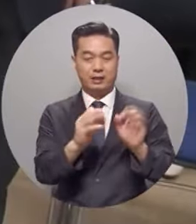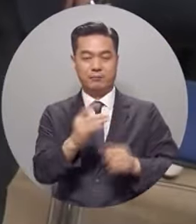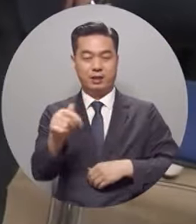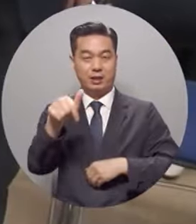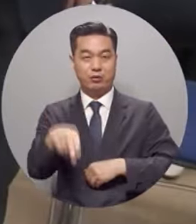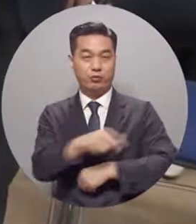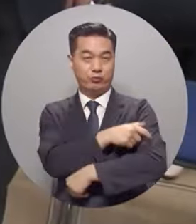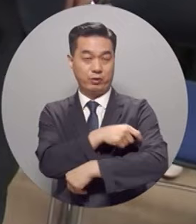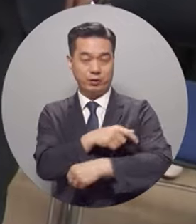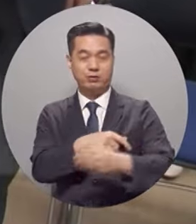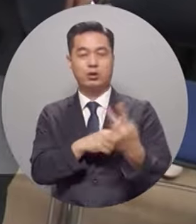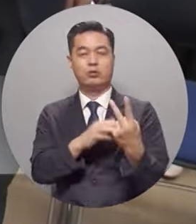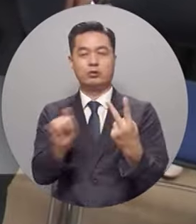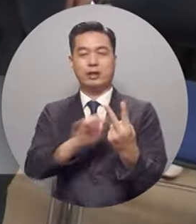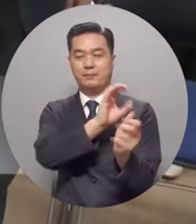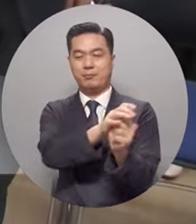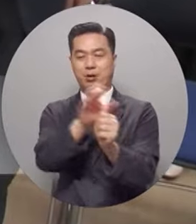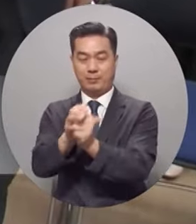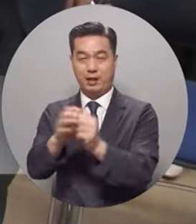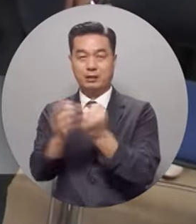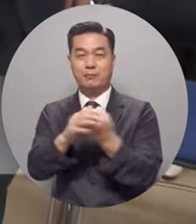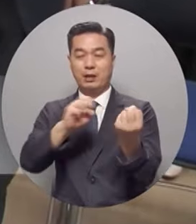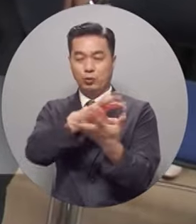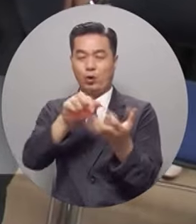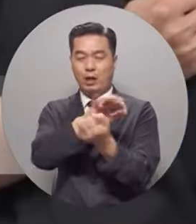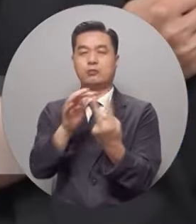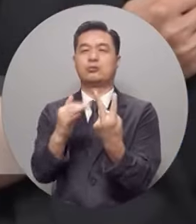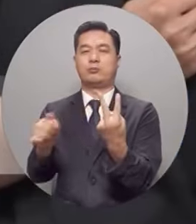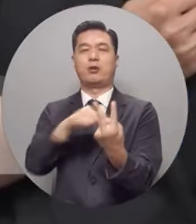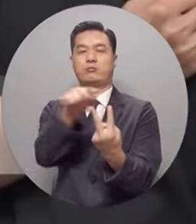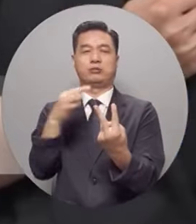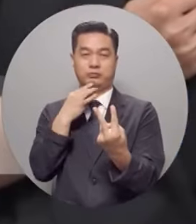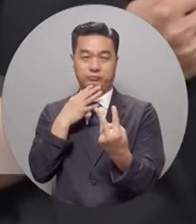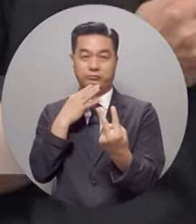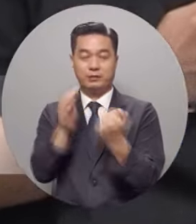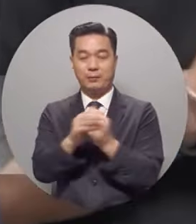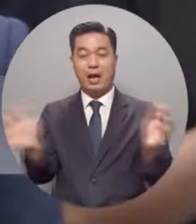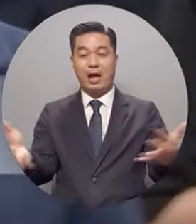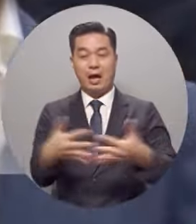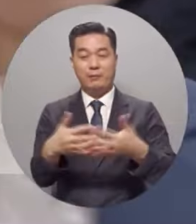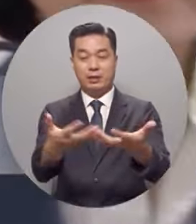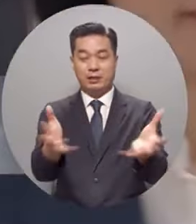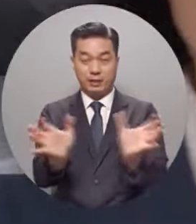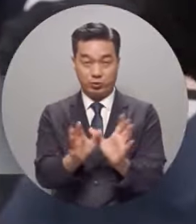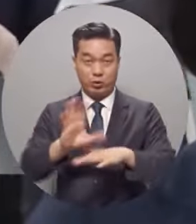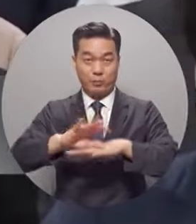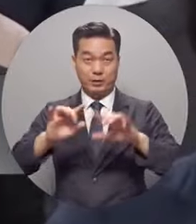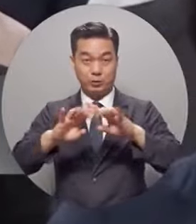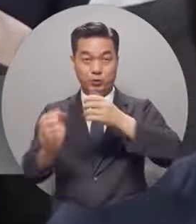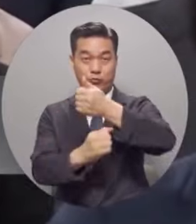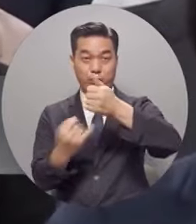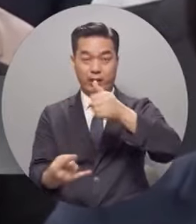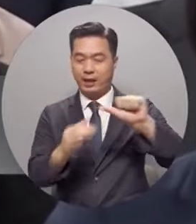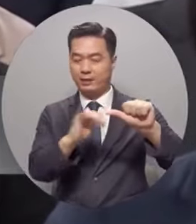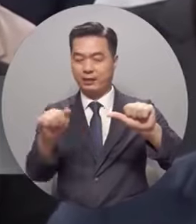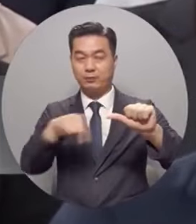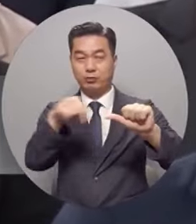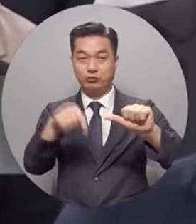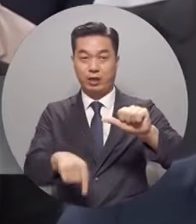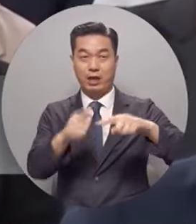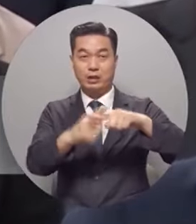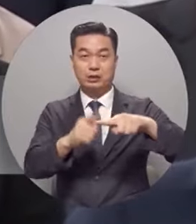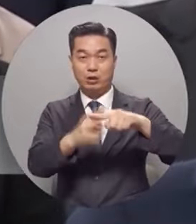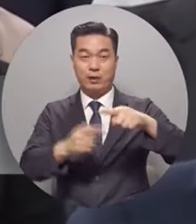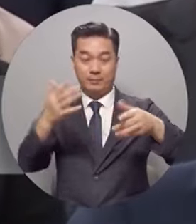임명하면서 논란의 2인 체제로 돌아갔습니다. 합의제 기구인 방통위 상임위원 정원 5명 중 절반에도